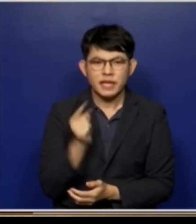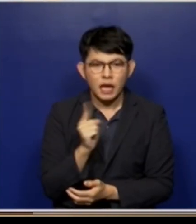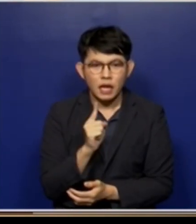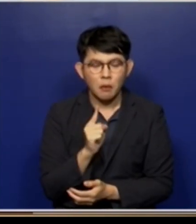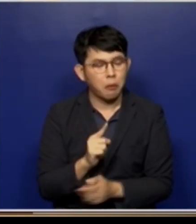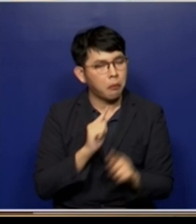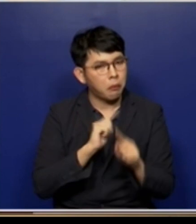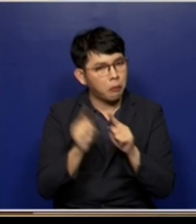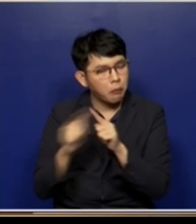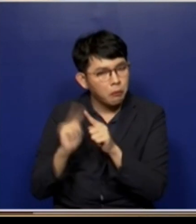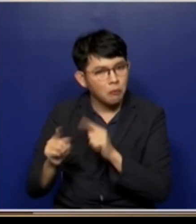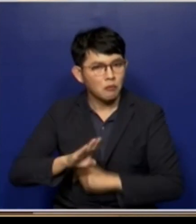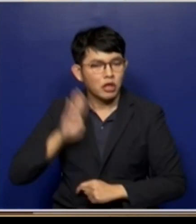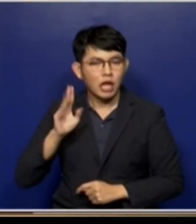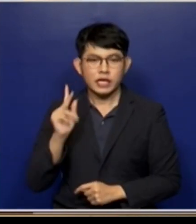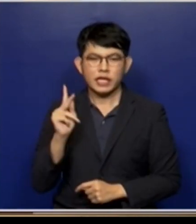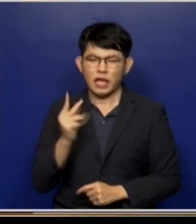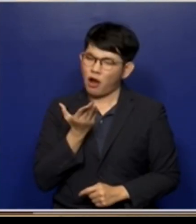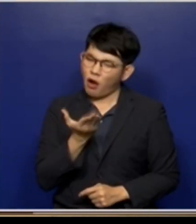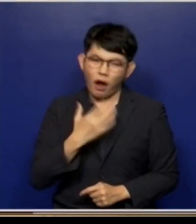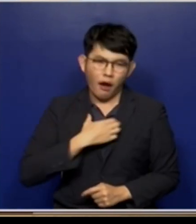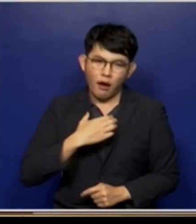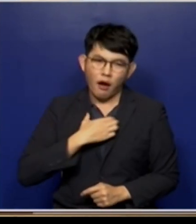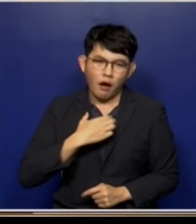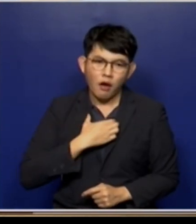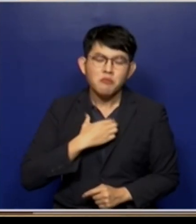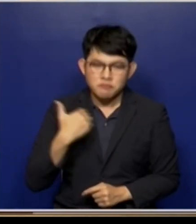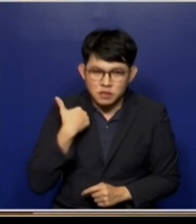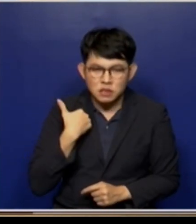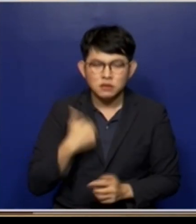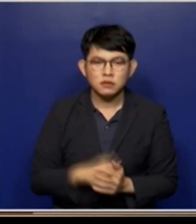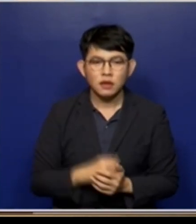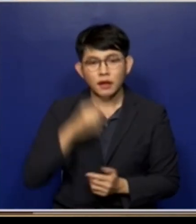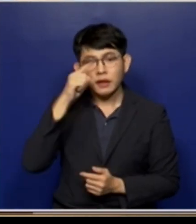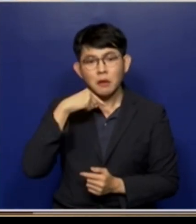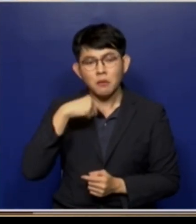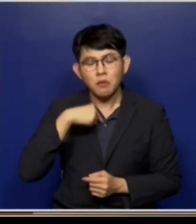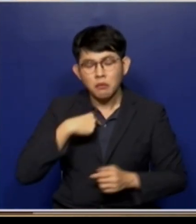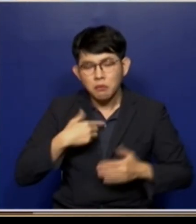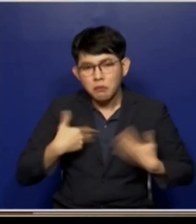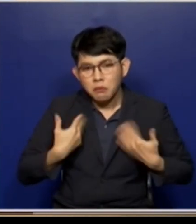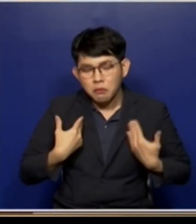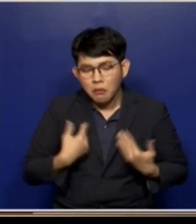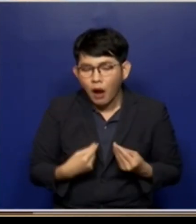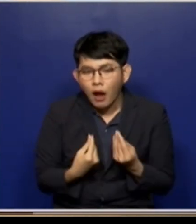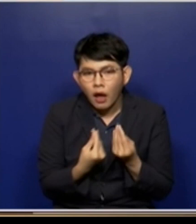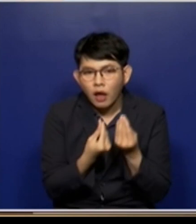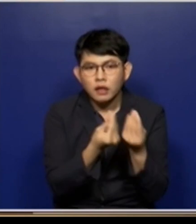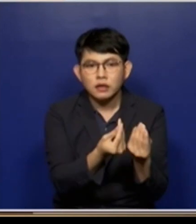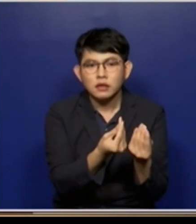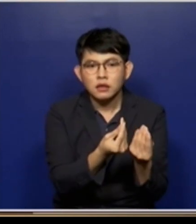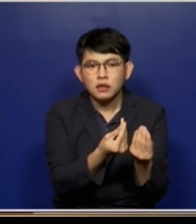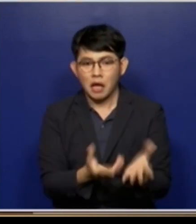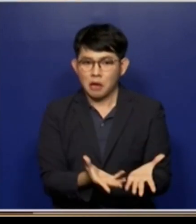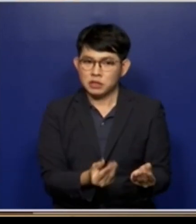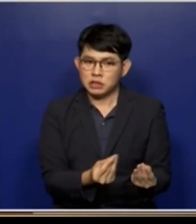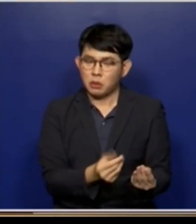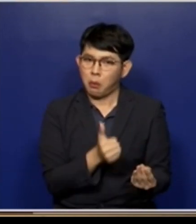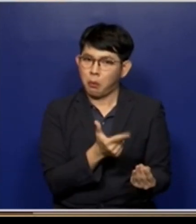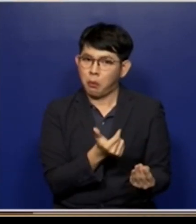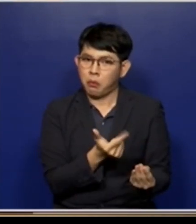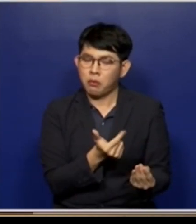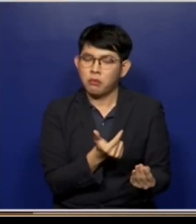ปริษัทคิงเกตต้องการอีกและไทยก็พร้อมที่จะประเคนให้ไม่ว่าจะเป็นแปลงไข่แดง